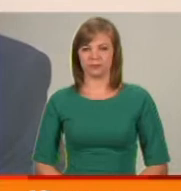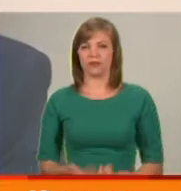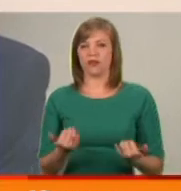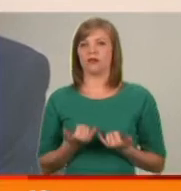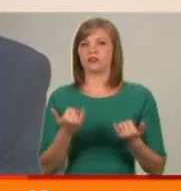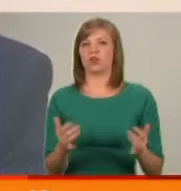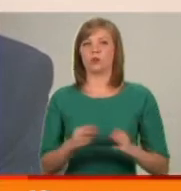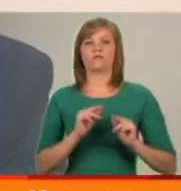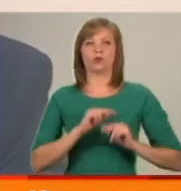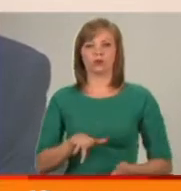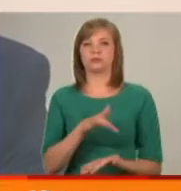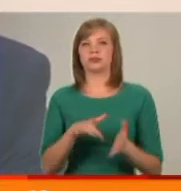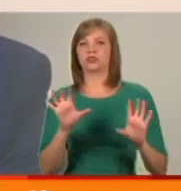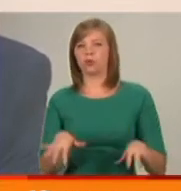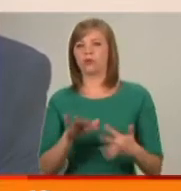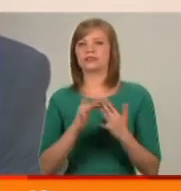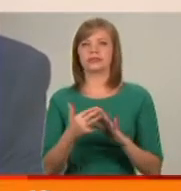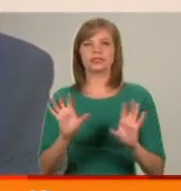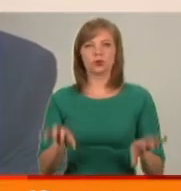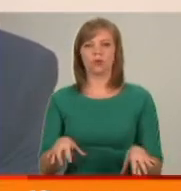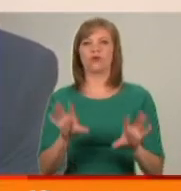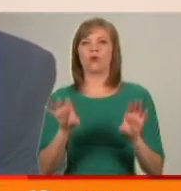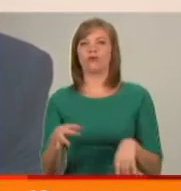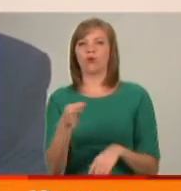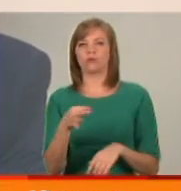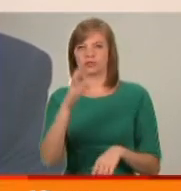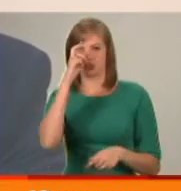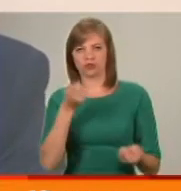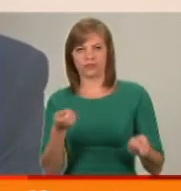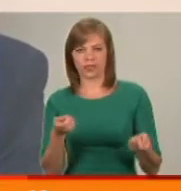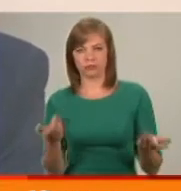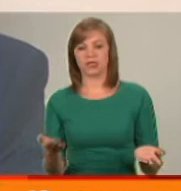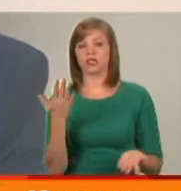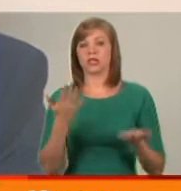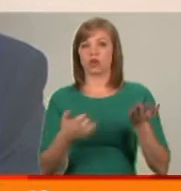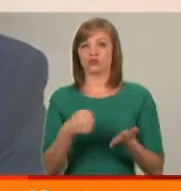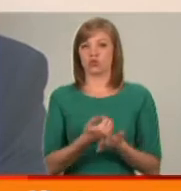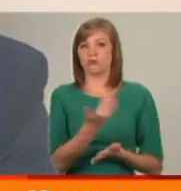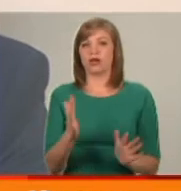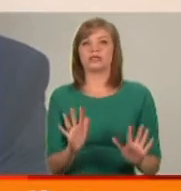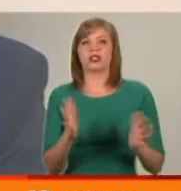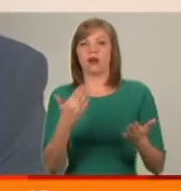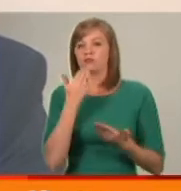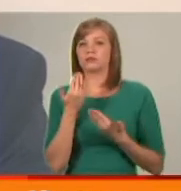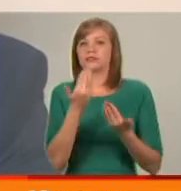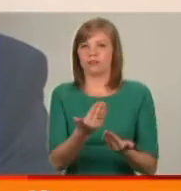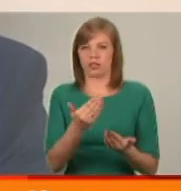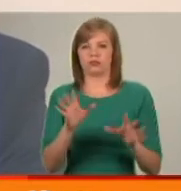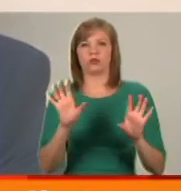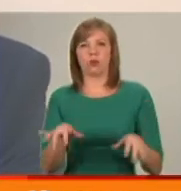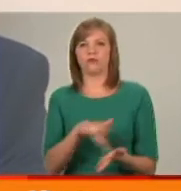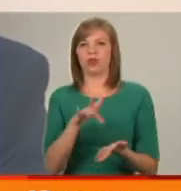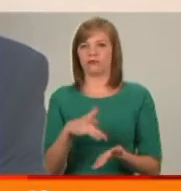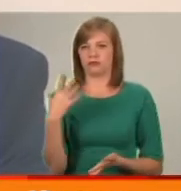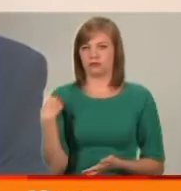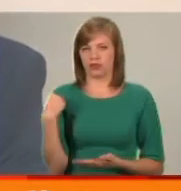Шановні колеги, міські голови, сільські голови, голови обласних державних адміністрацій, якщо до вас раптом звернеться голова міста